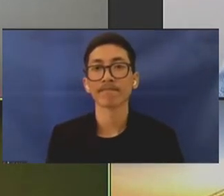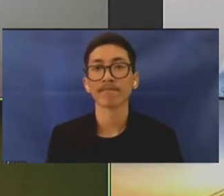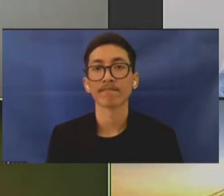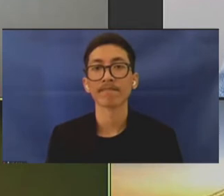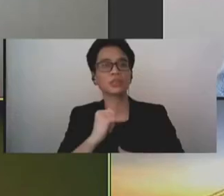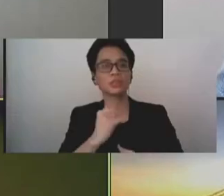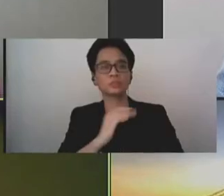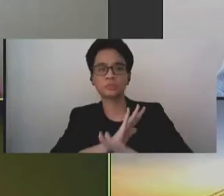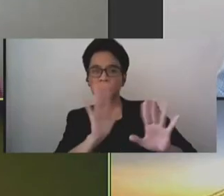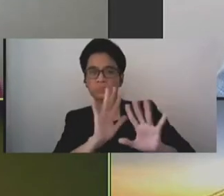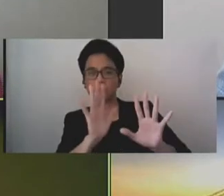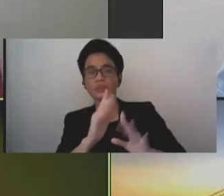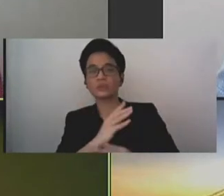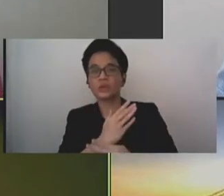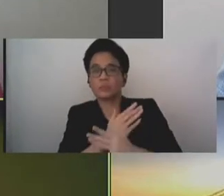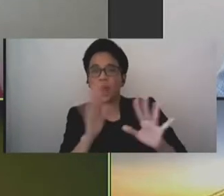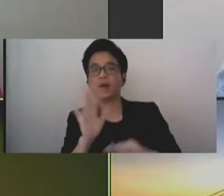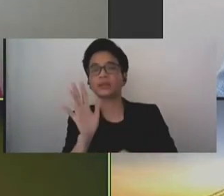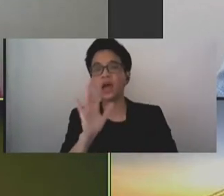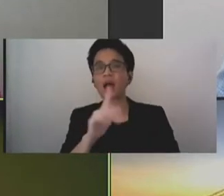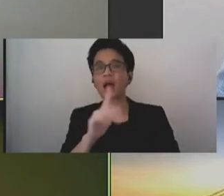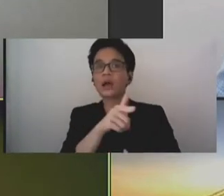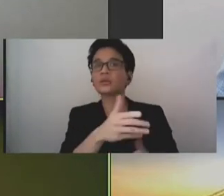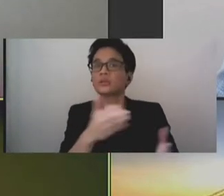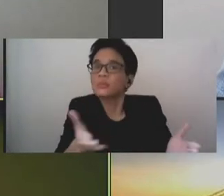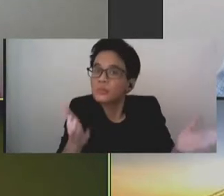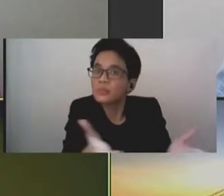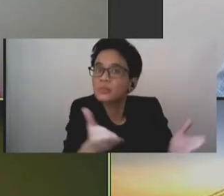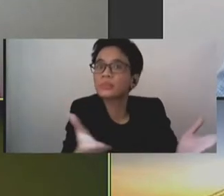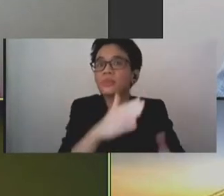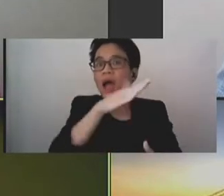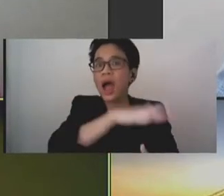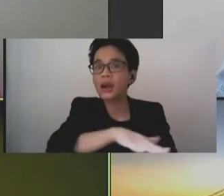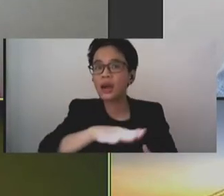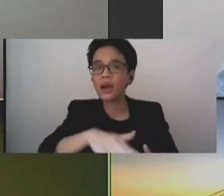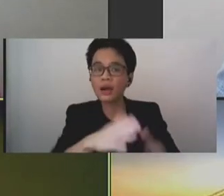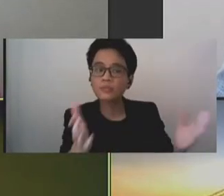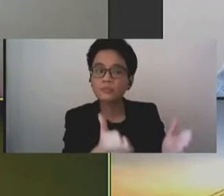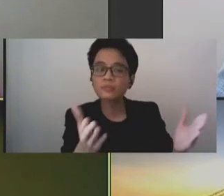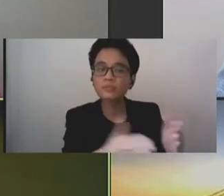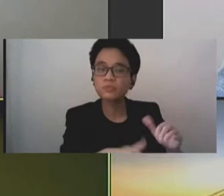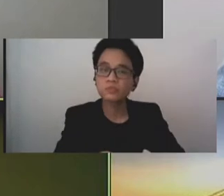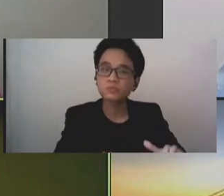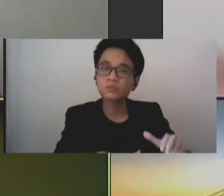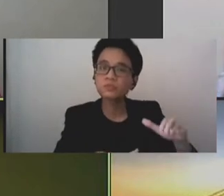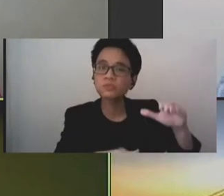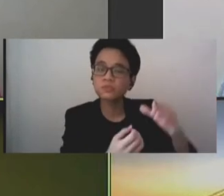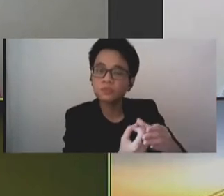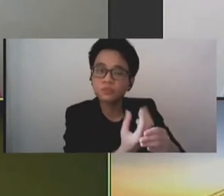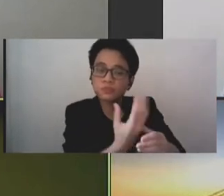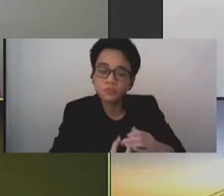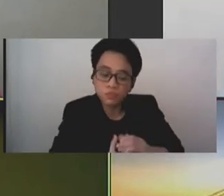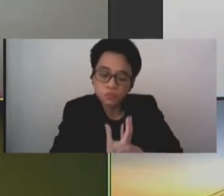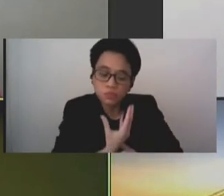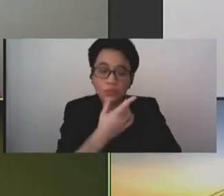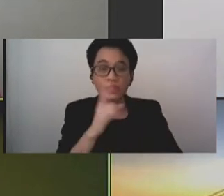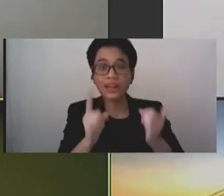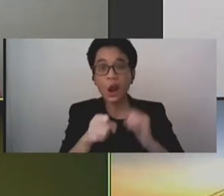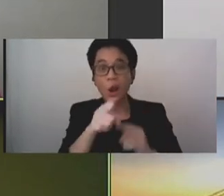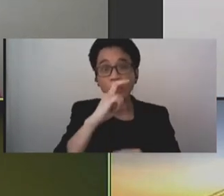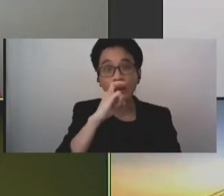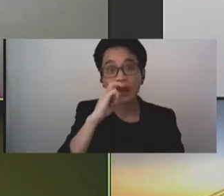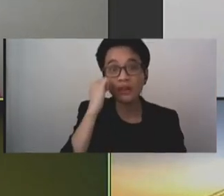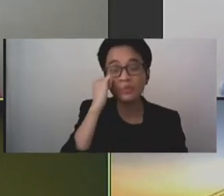Yeah. Anak semakin hari tumbuh kembang. Nah, kalau orang tuanya selalu masih merasa denial,